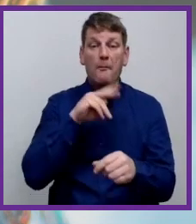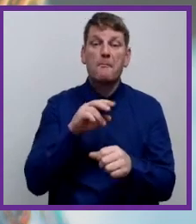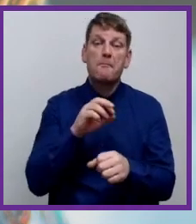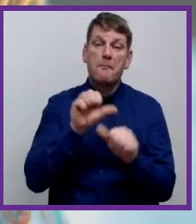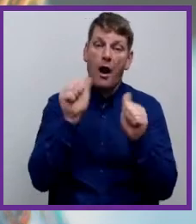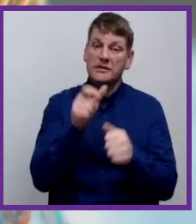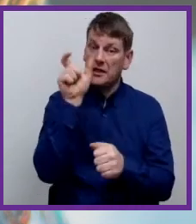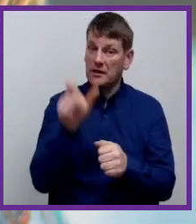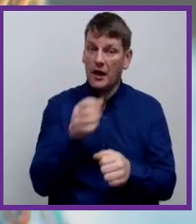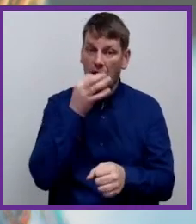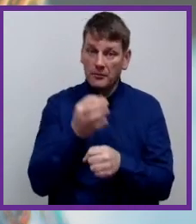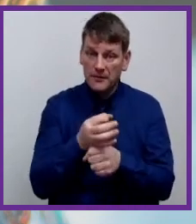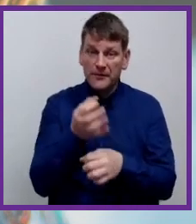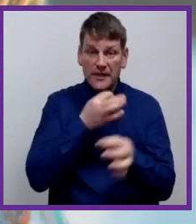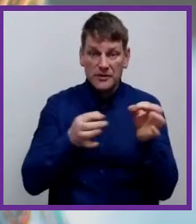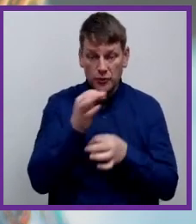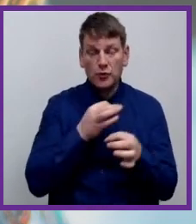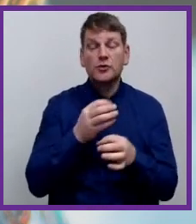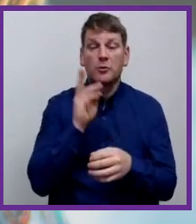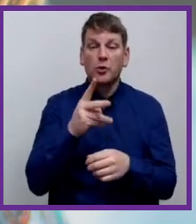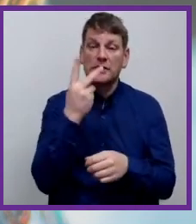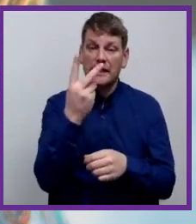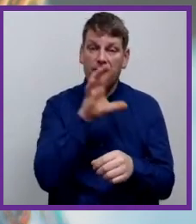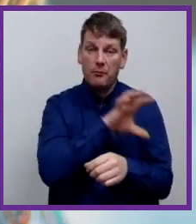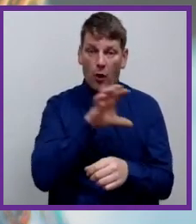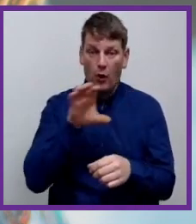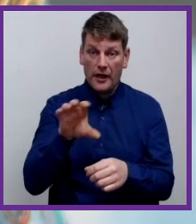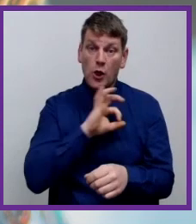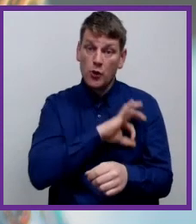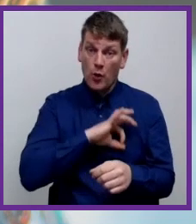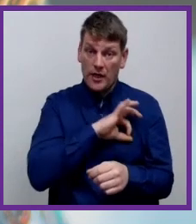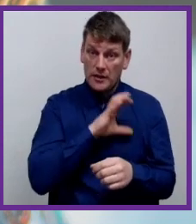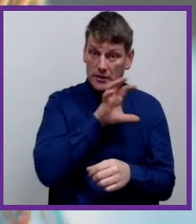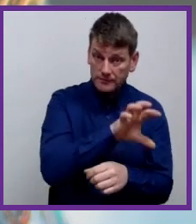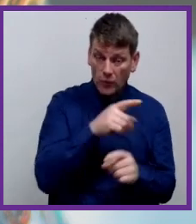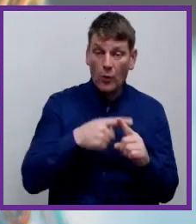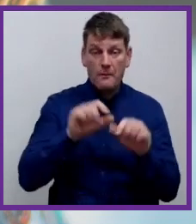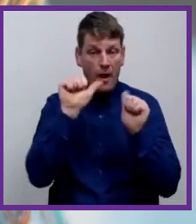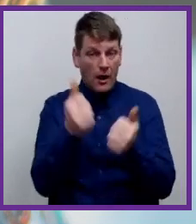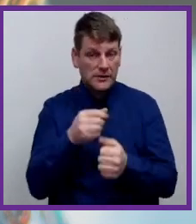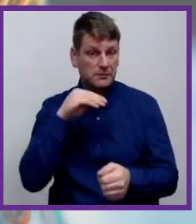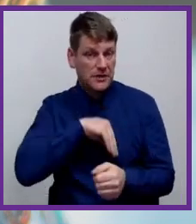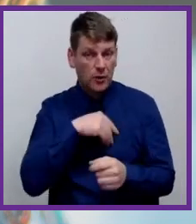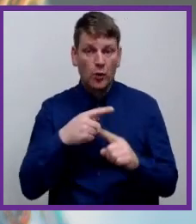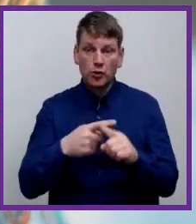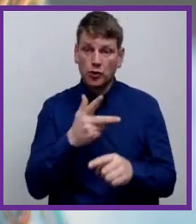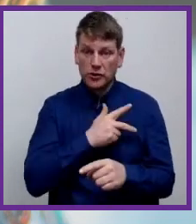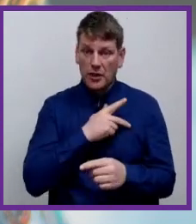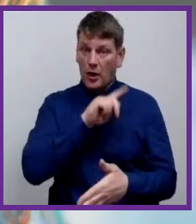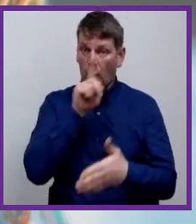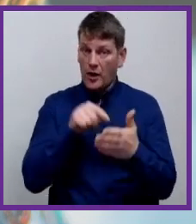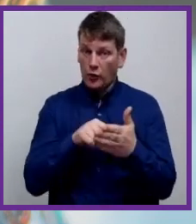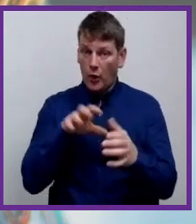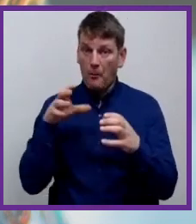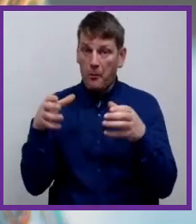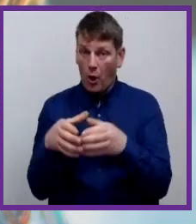atbildību. Diskusija veidos divi bloki – juridiskais un mākslas, psiholoģijas un sociālo jautājumu bloks.